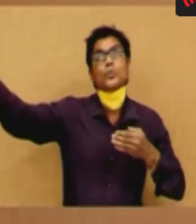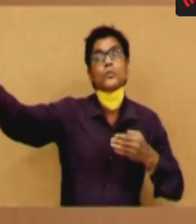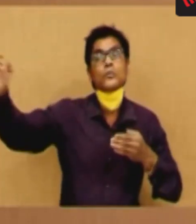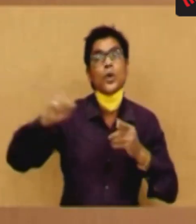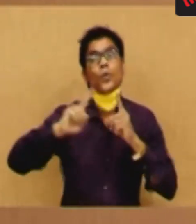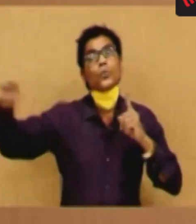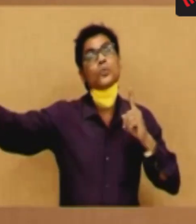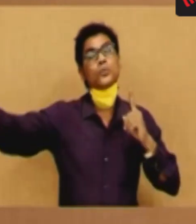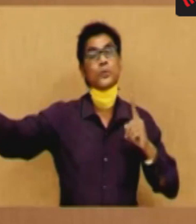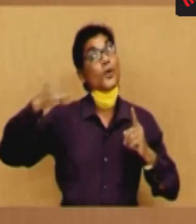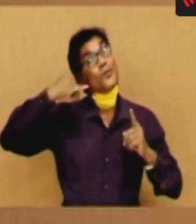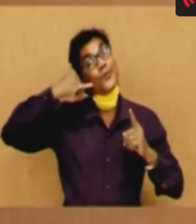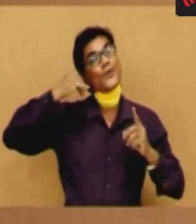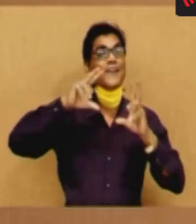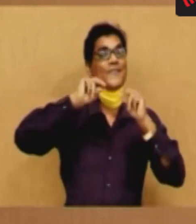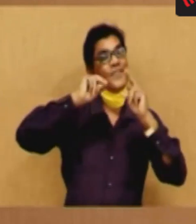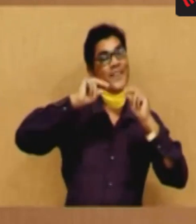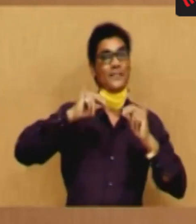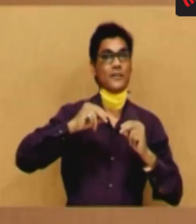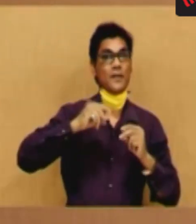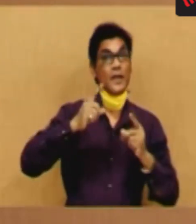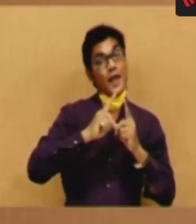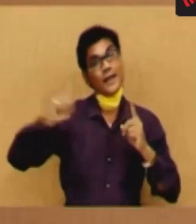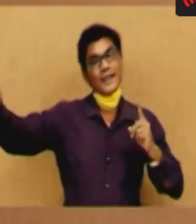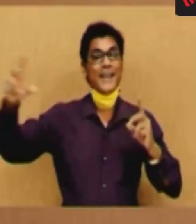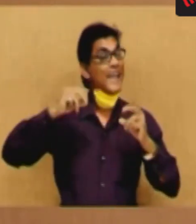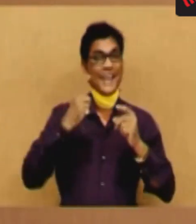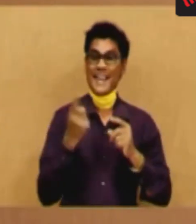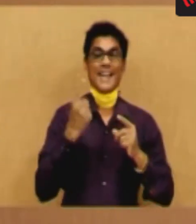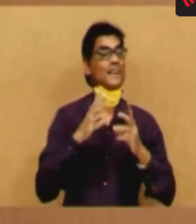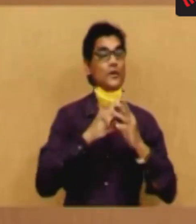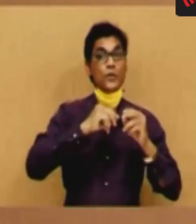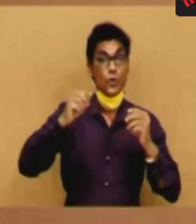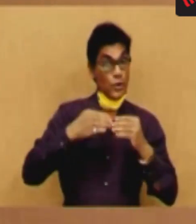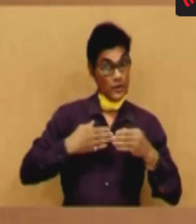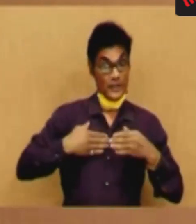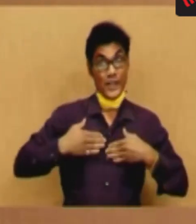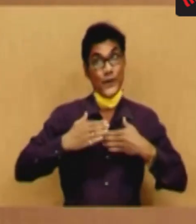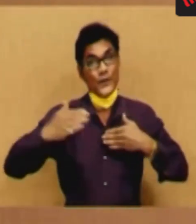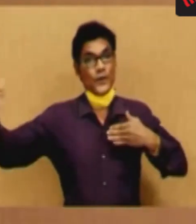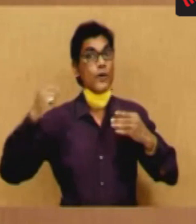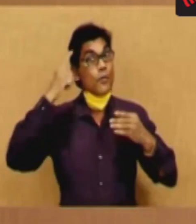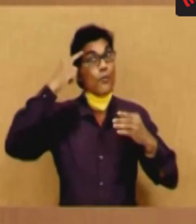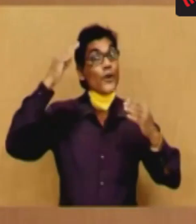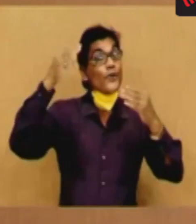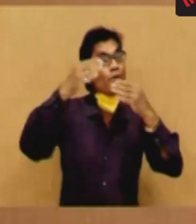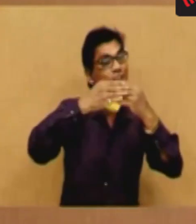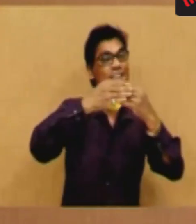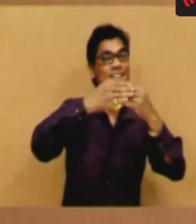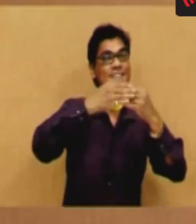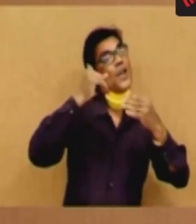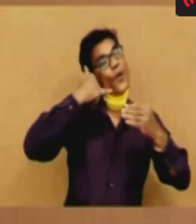ରହନ୍ତୁ। ଫୋନରେ ନିଶ୍ଚୟ କଥା କହିଦେବେ ଏକାକୀ ତାଙ୍କୁ ଲାଗିବ ନାହିଁ। ଦେହକୁ ଦୂରରେ ରଖିବା ମନକୁ ଦୂରରେ ରଖିବା